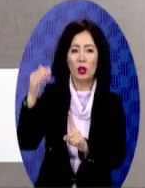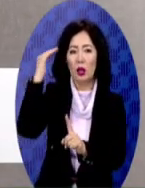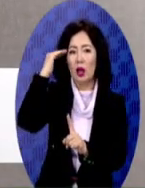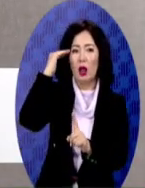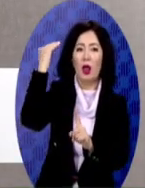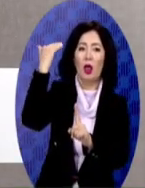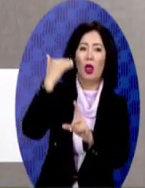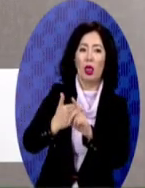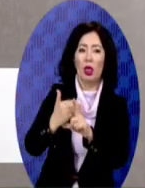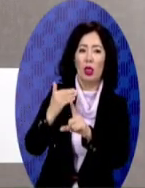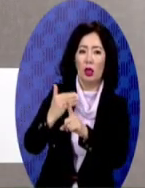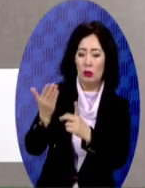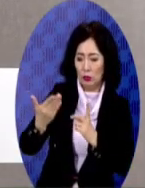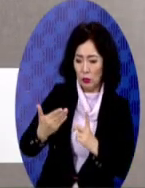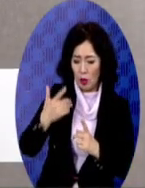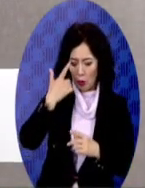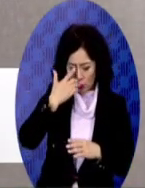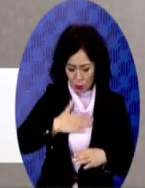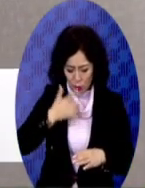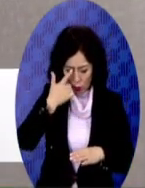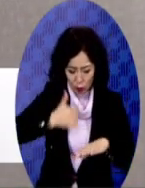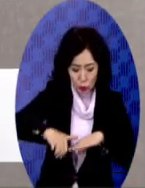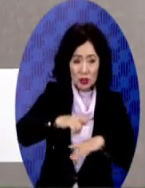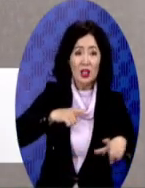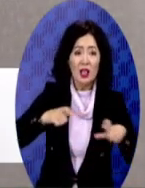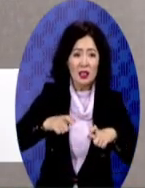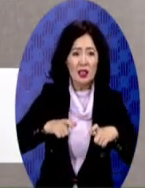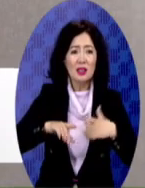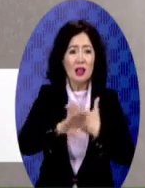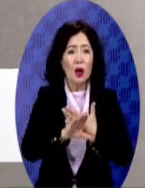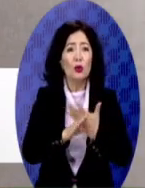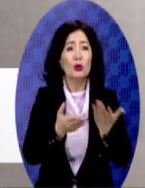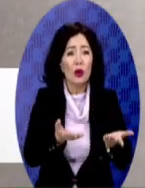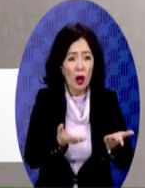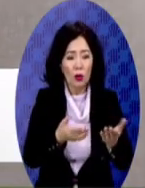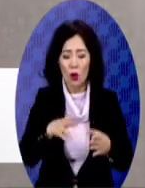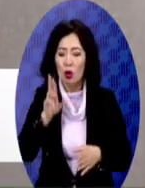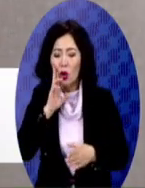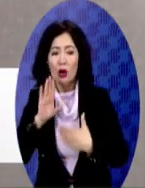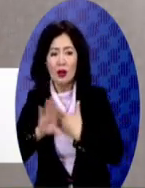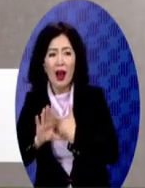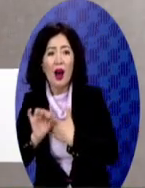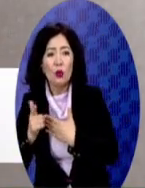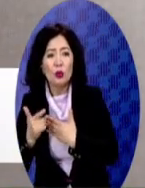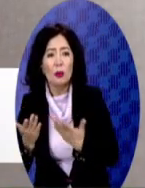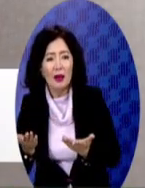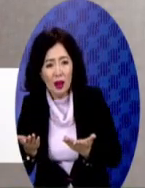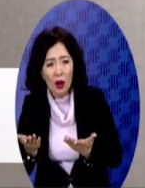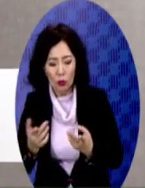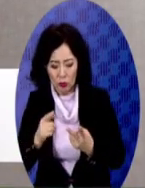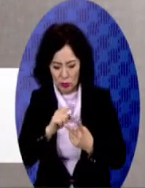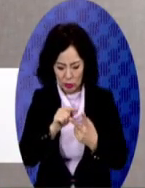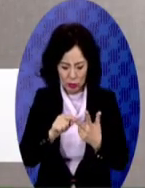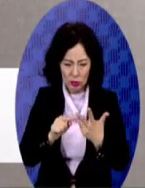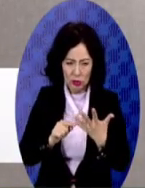Монгол улсын эдийн засгийн аюулгүй байдал, Монгол улсын хүнсний аюулгүй байдал гэх мэт олон аюулгүй байдалд